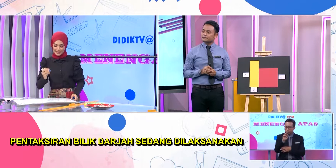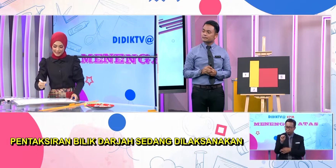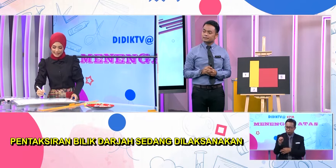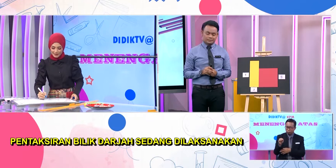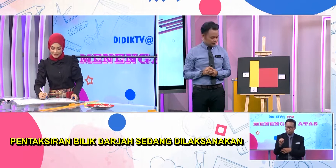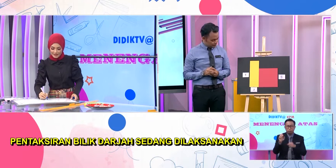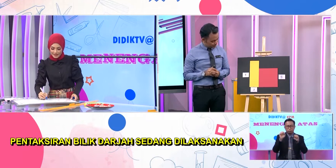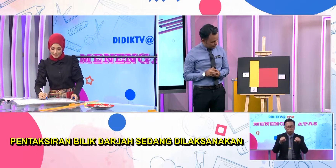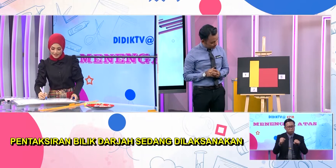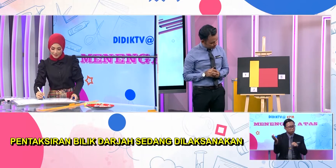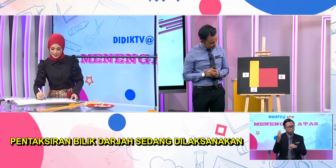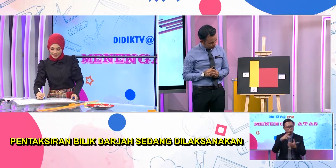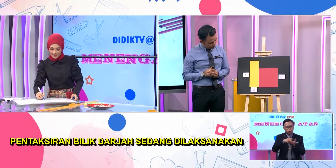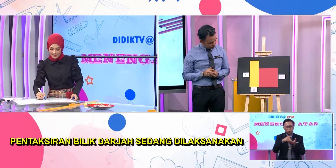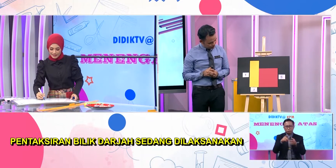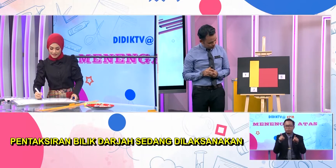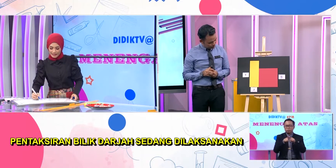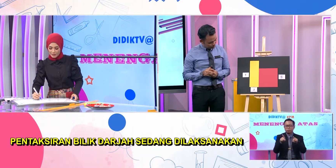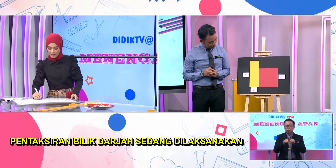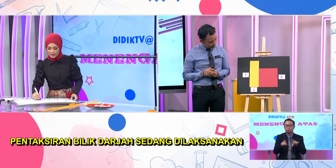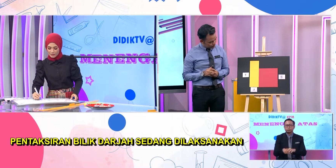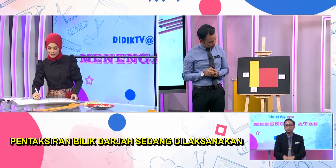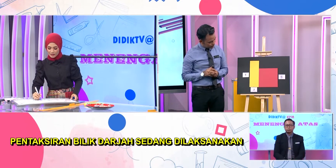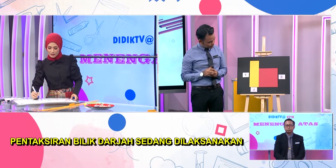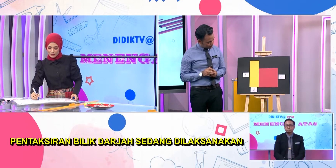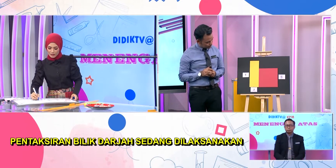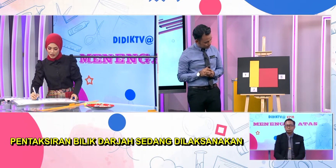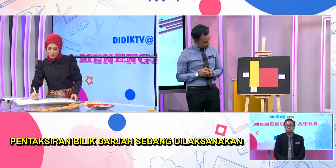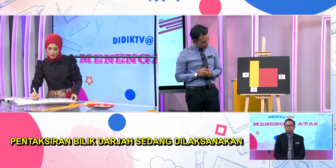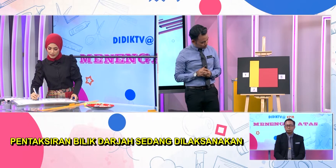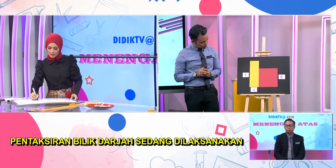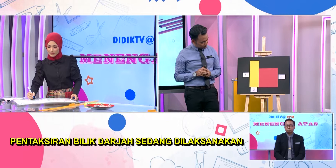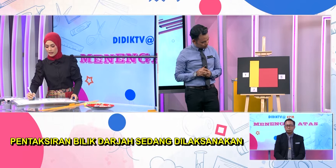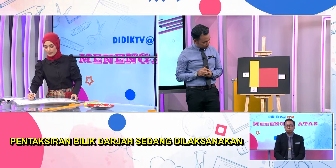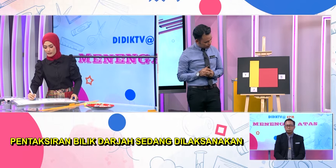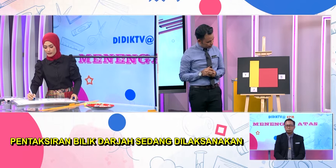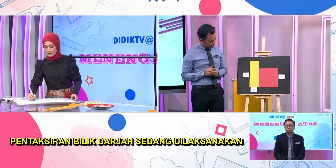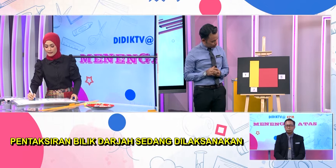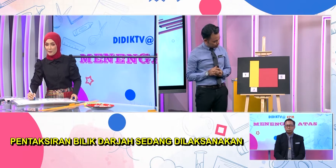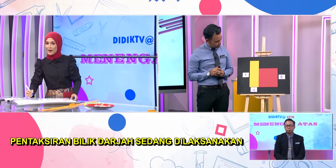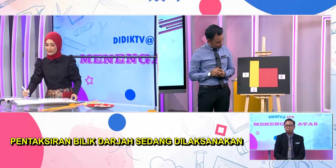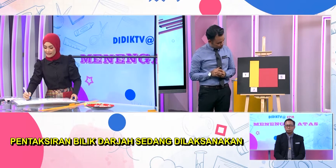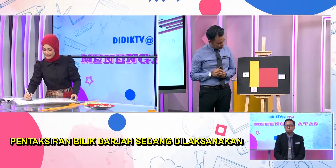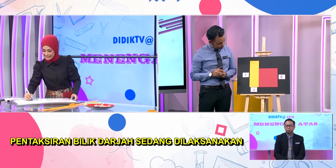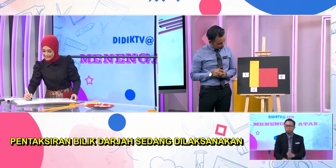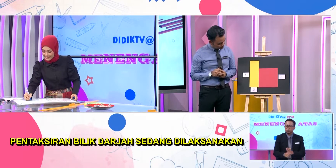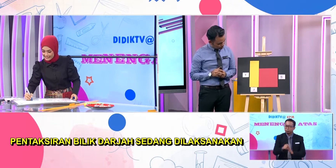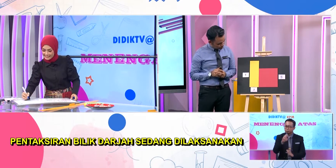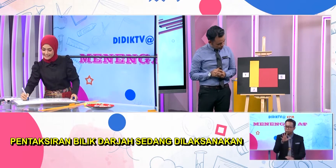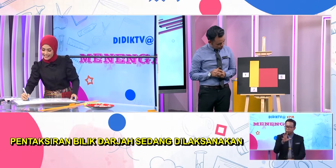Jom kita kira bersama-sama tambah lima tambah lima lagi tambah